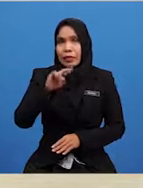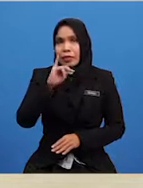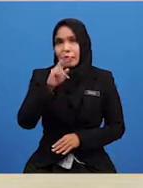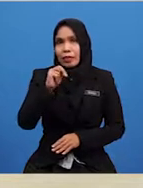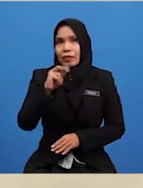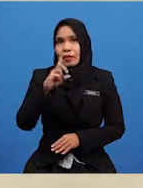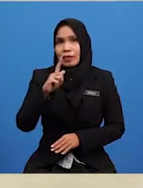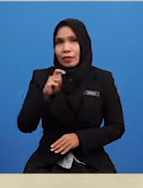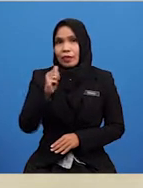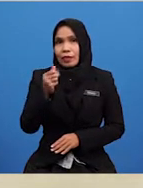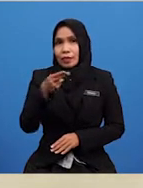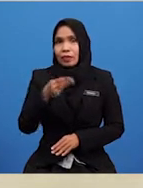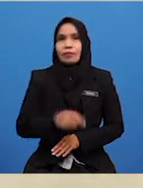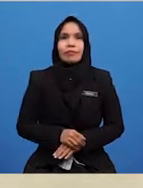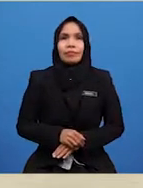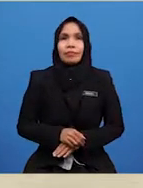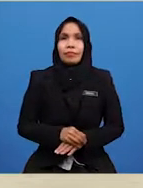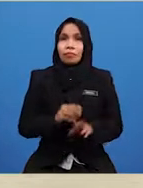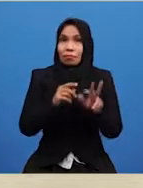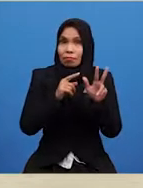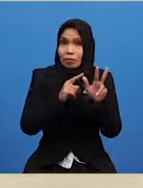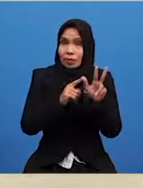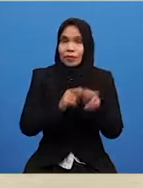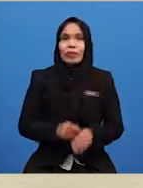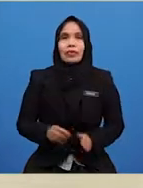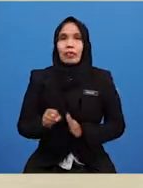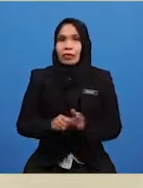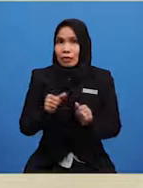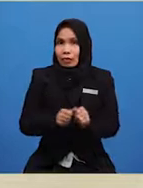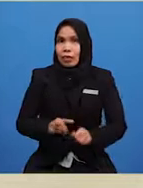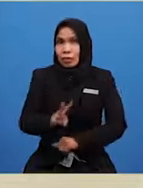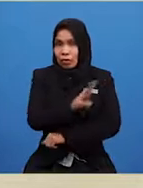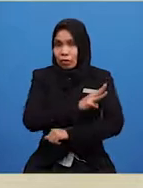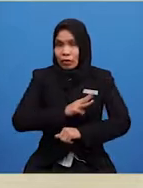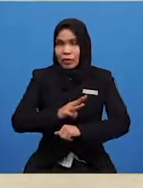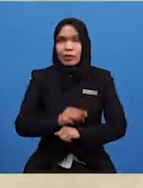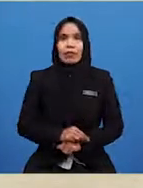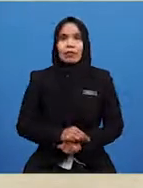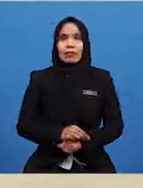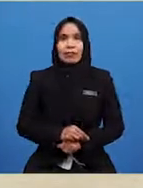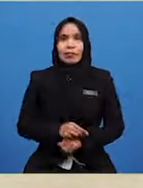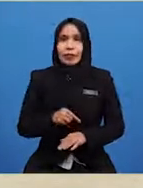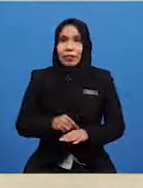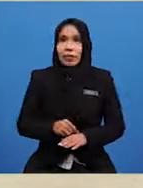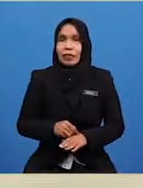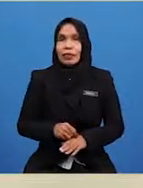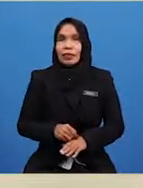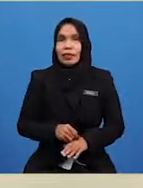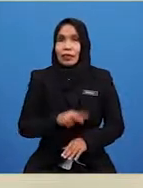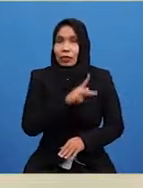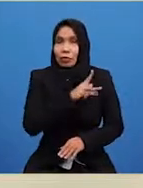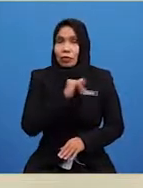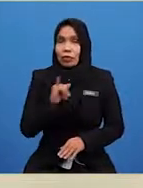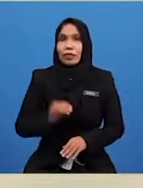Pentadbiran kawasan jajahan, iaitu setiap kawasan jajahan diketuai oleh pemerintah yang dilantik oleh